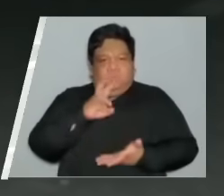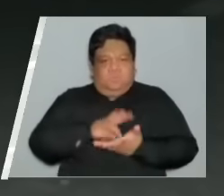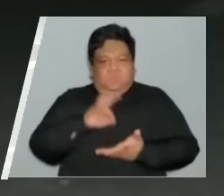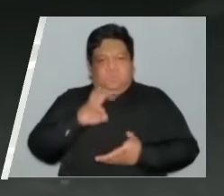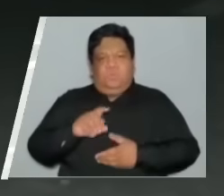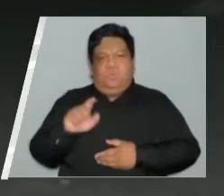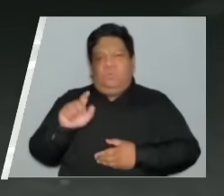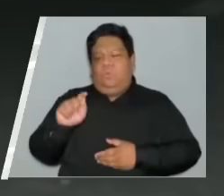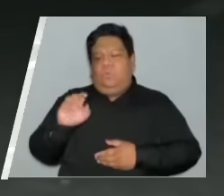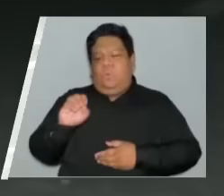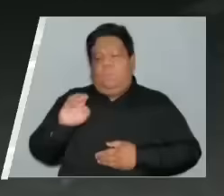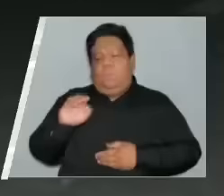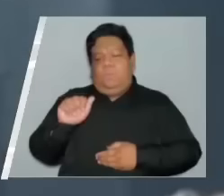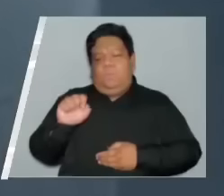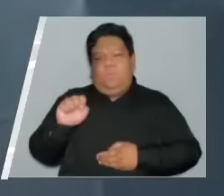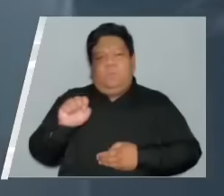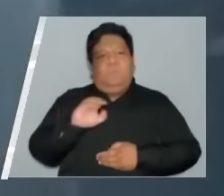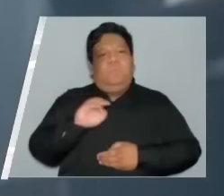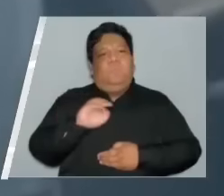Maynila.